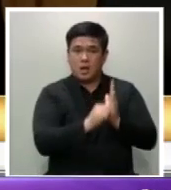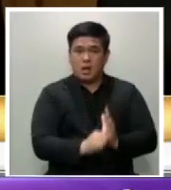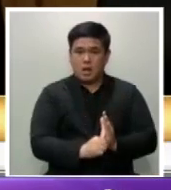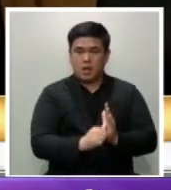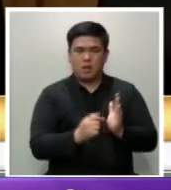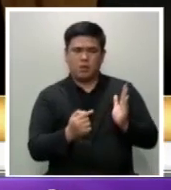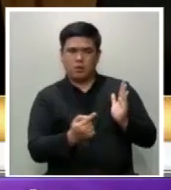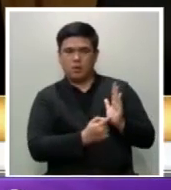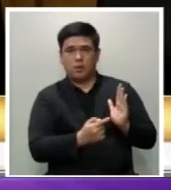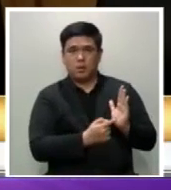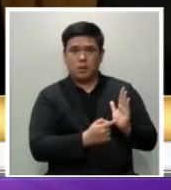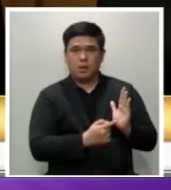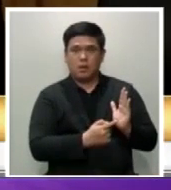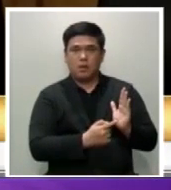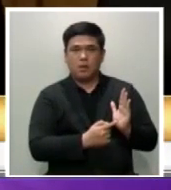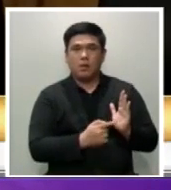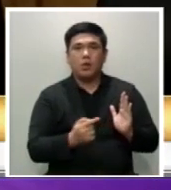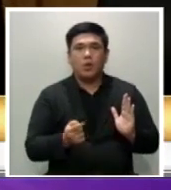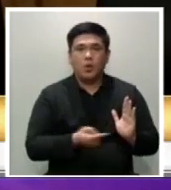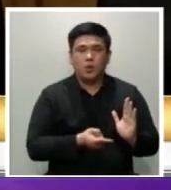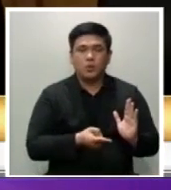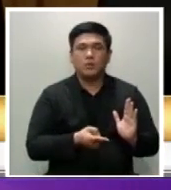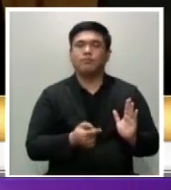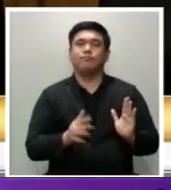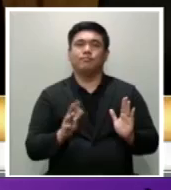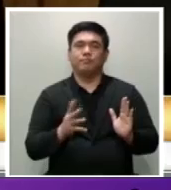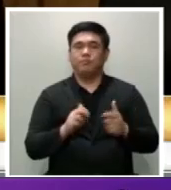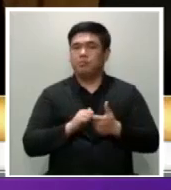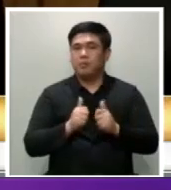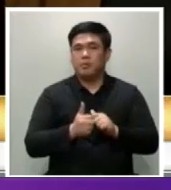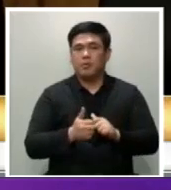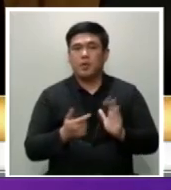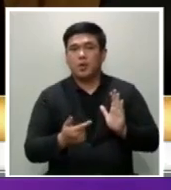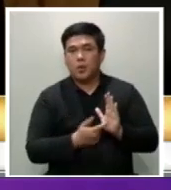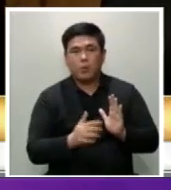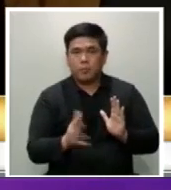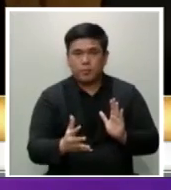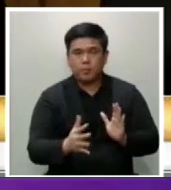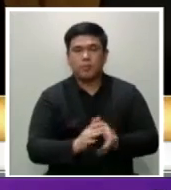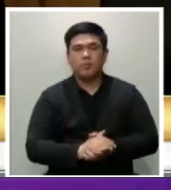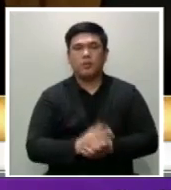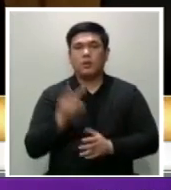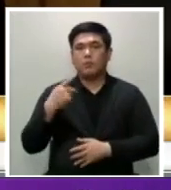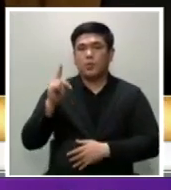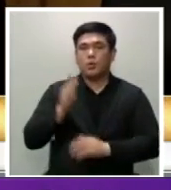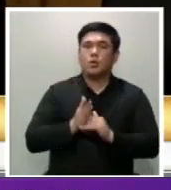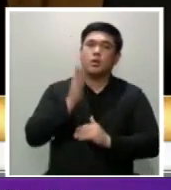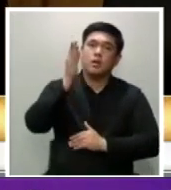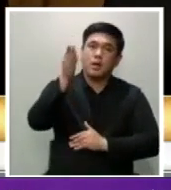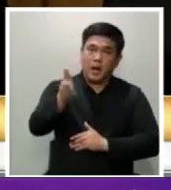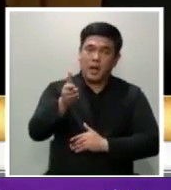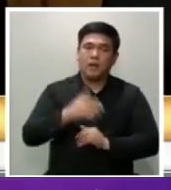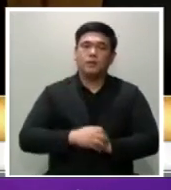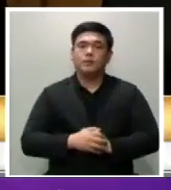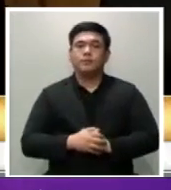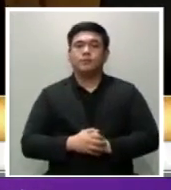ตุหนึ่งและเป็นเหตุแท้ของปัญหาที่เกิดขึ้นแต่มันมีผลประโยชน์ระยะยาวความ